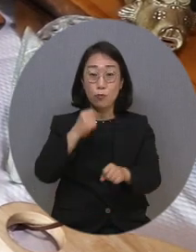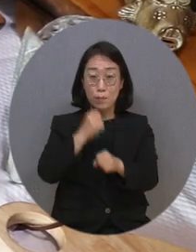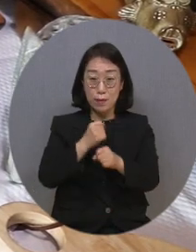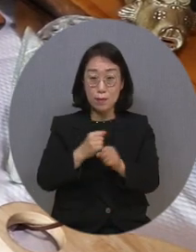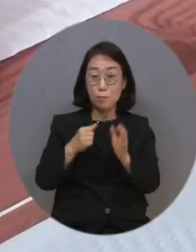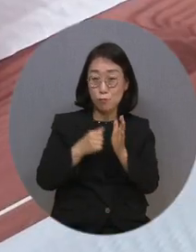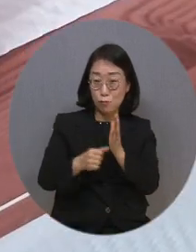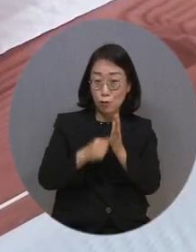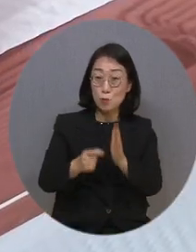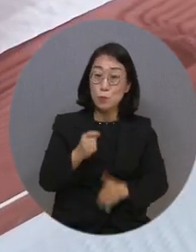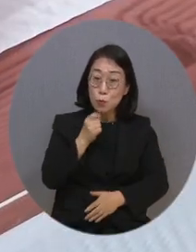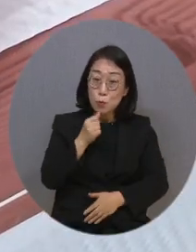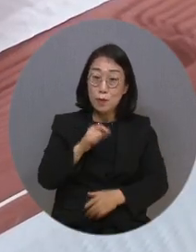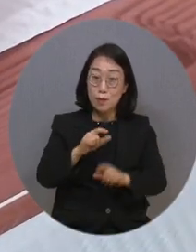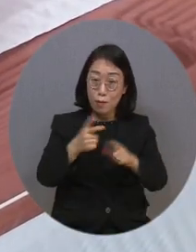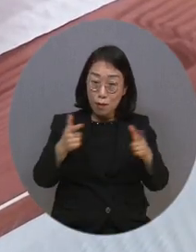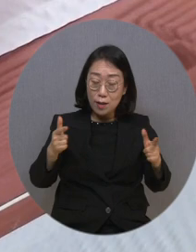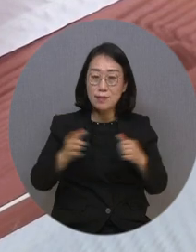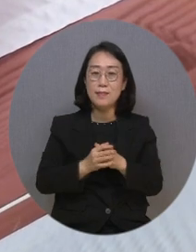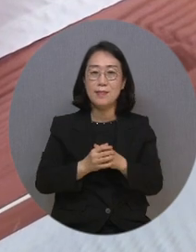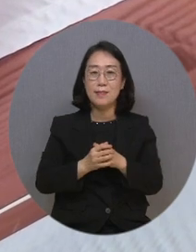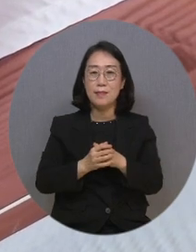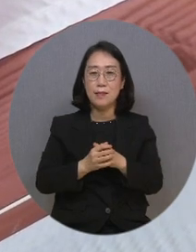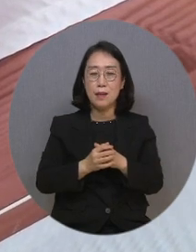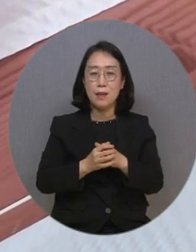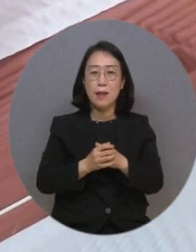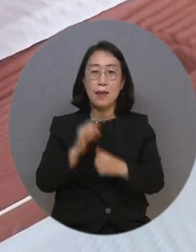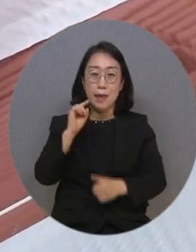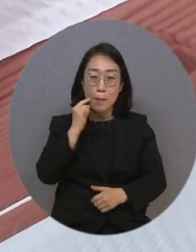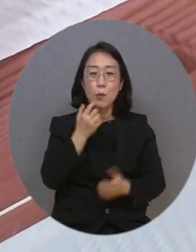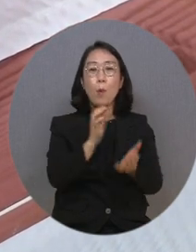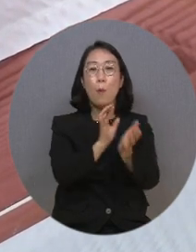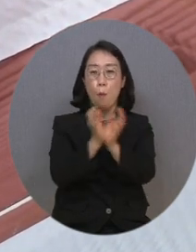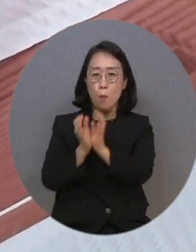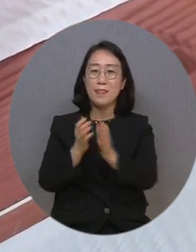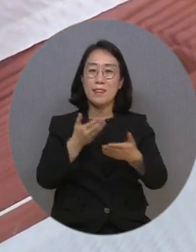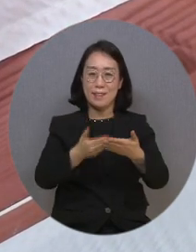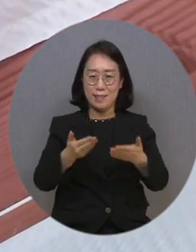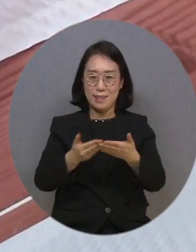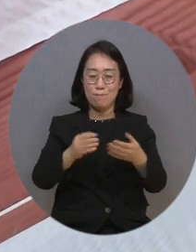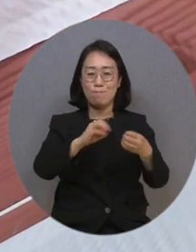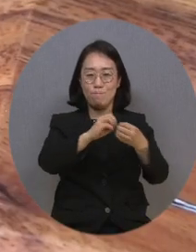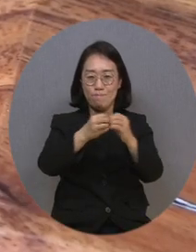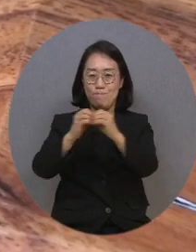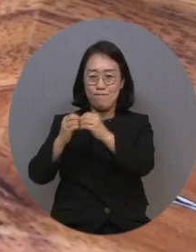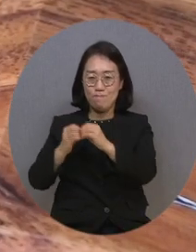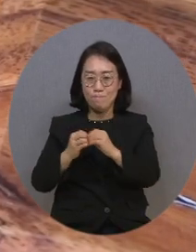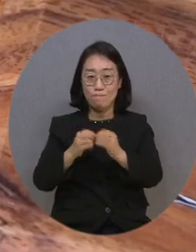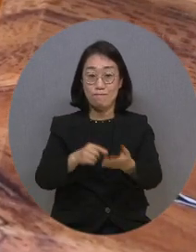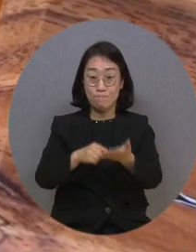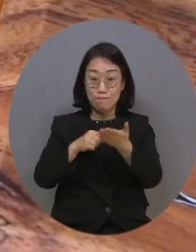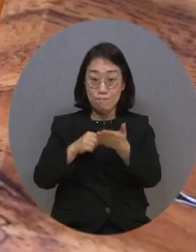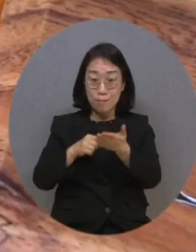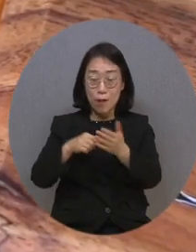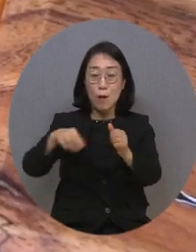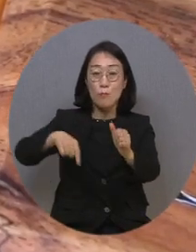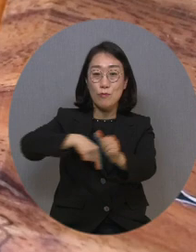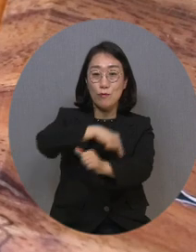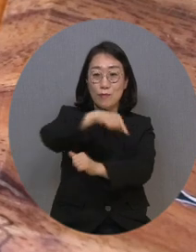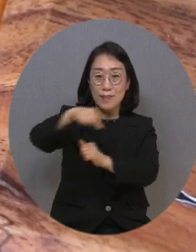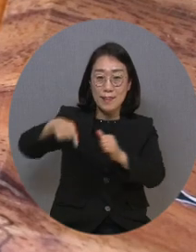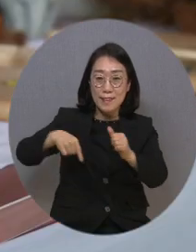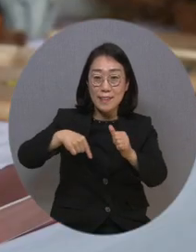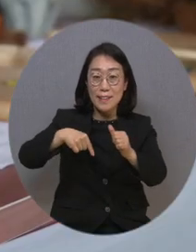컵받침 등 다양한 소품에는 예쁜 꽃 그림으로 장식되어 갤러리의 분위기를